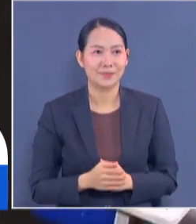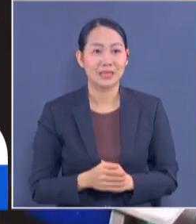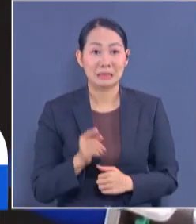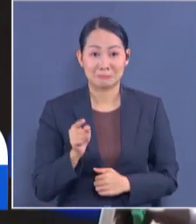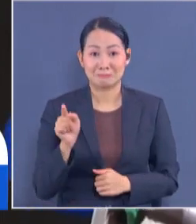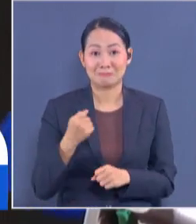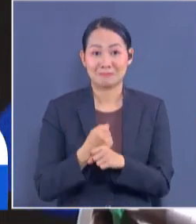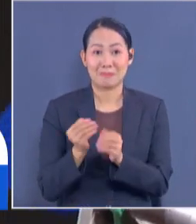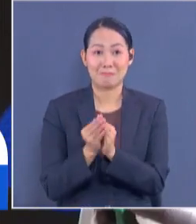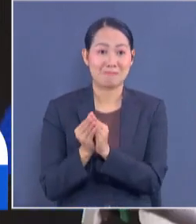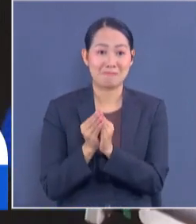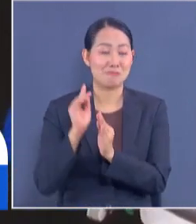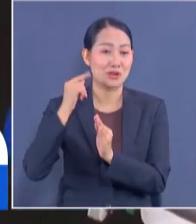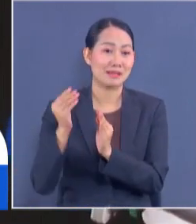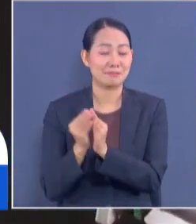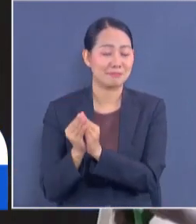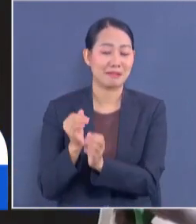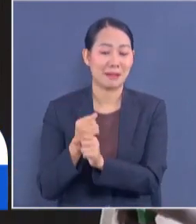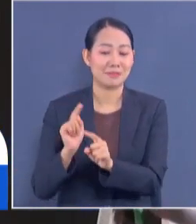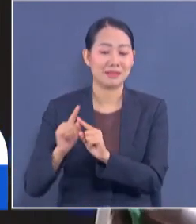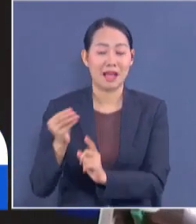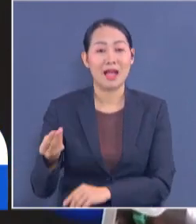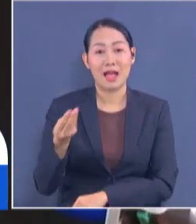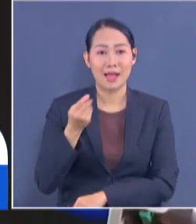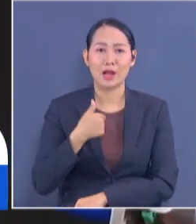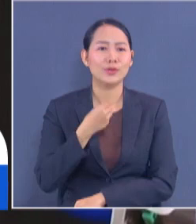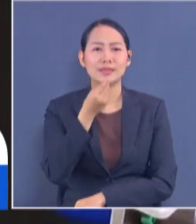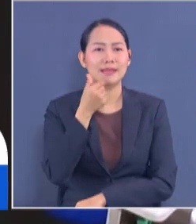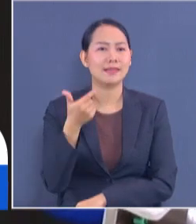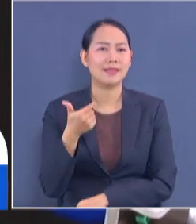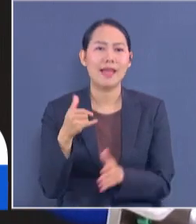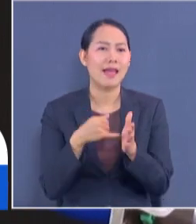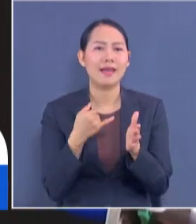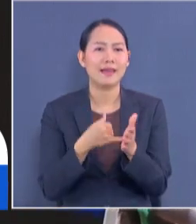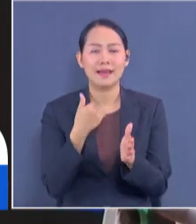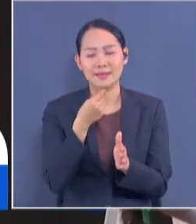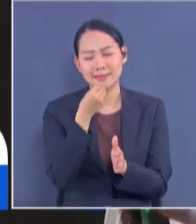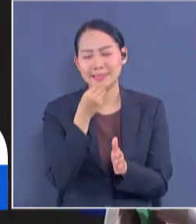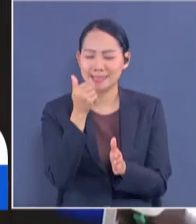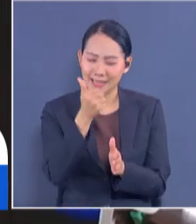เป็นคนกินง่ายอยู่แล้วอะไรเงี้ยเขาทำอะไรตั้งใจอะไรให้เราก็กินมาผมเป็นคนกินง่